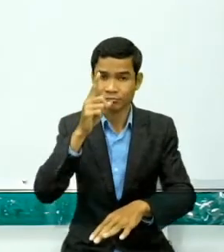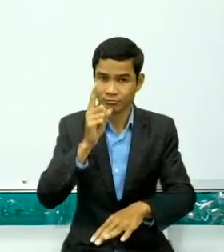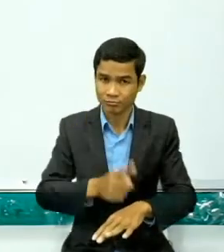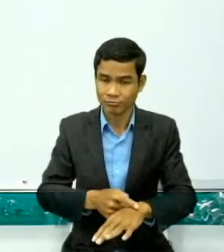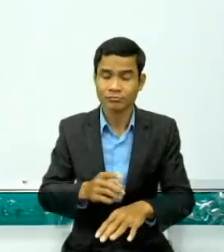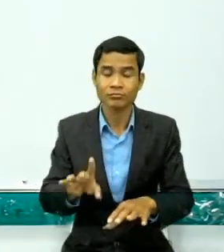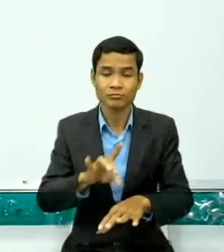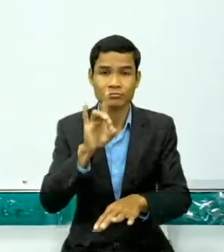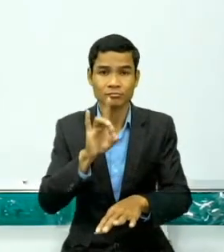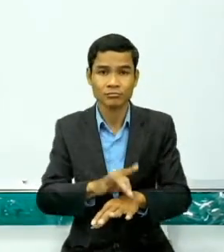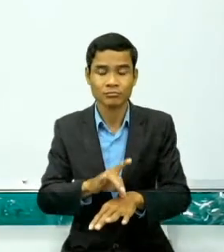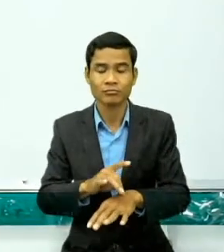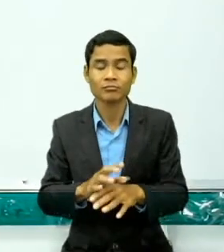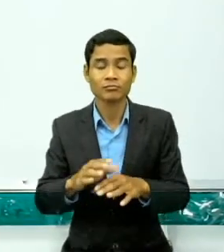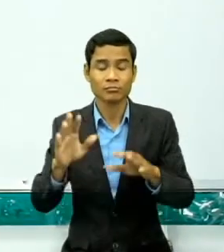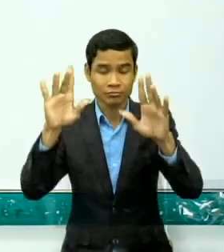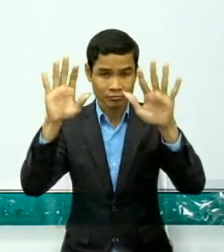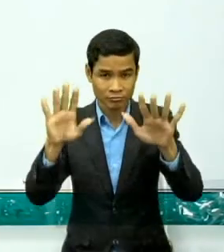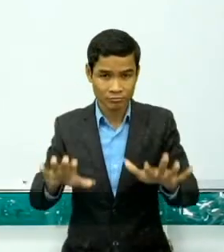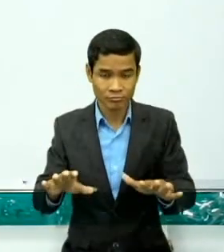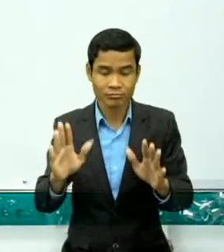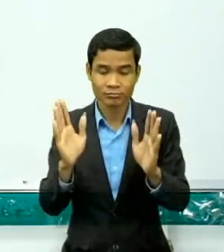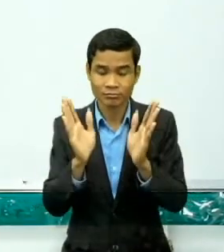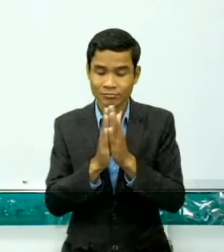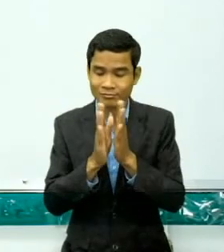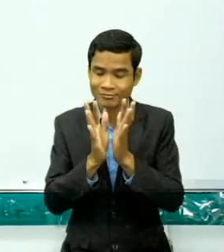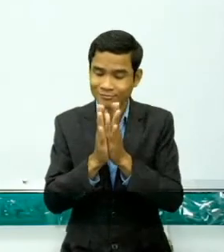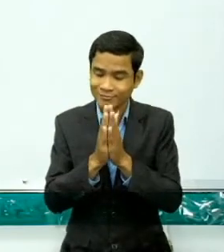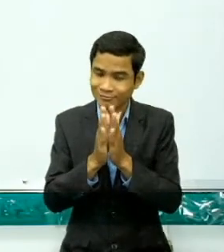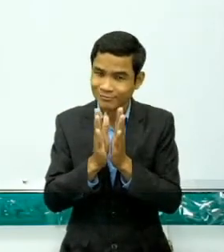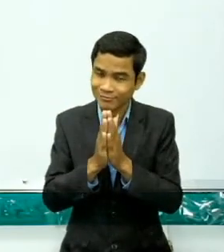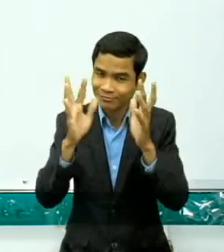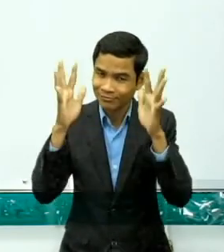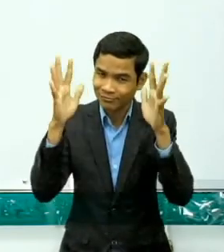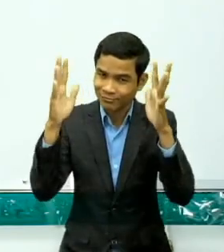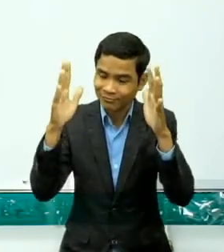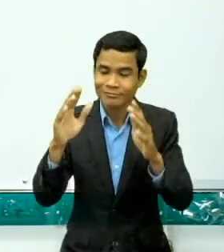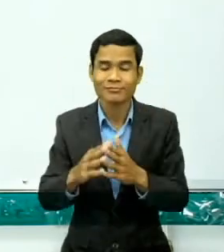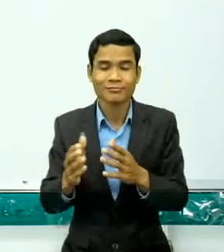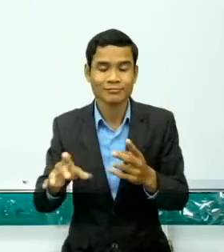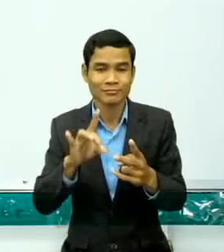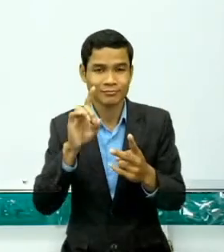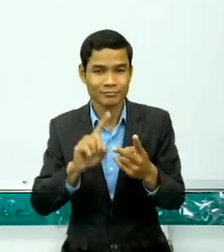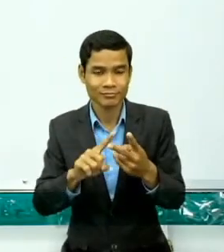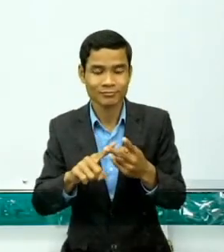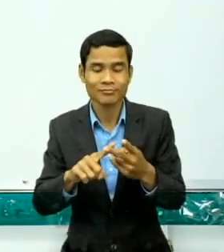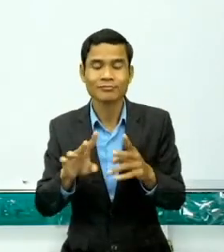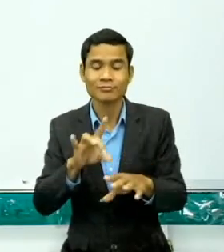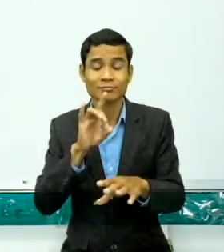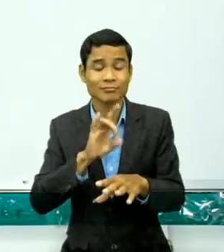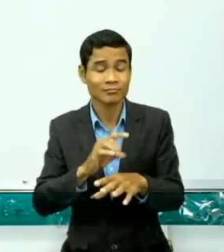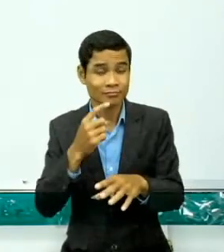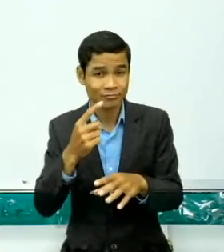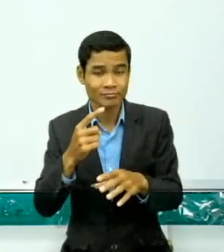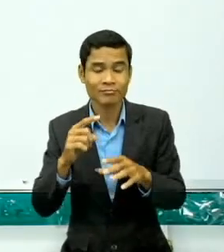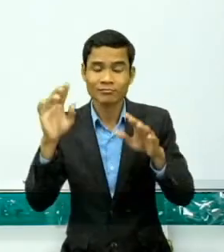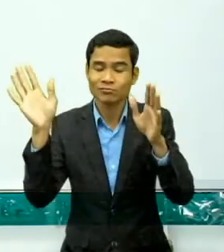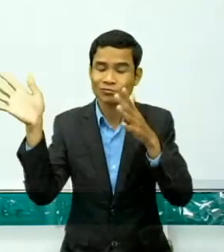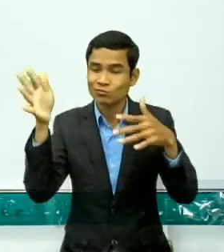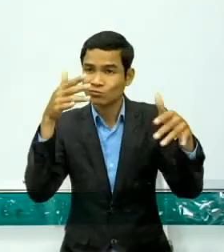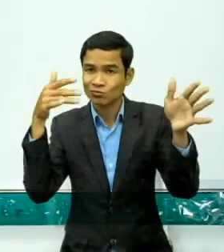ពេលដែលអ្នកគ្រូថាភ្លៀងកូនតែដៃអបអរណាគឺយើងសប្បាយណា ពេលដែលអ្នកគ្រូថាខ្យ